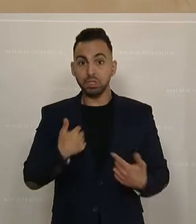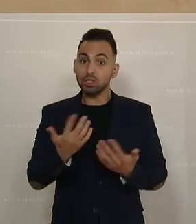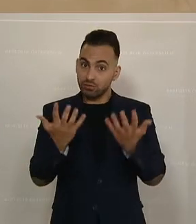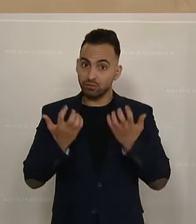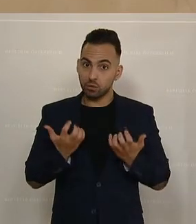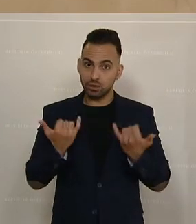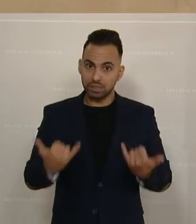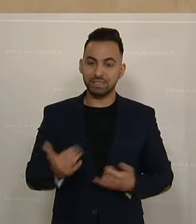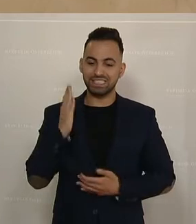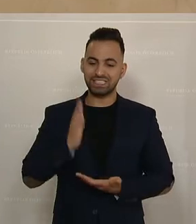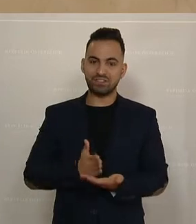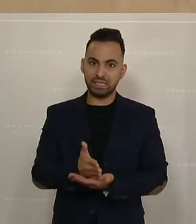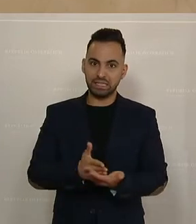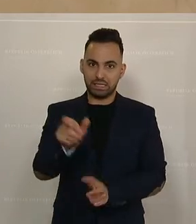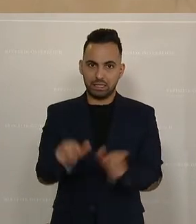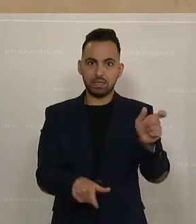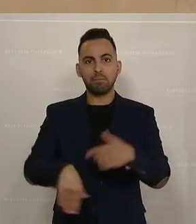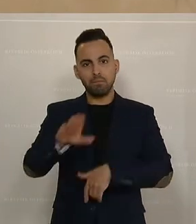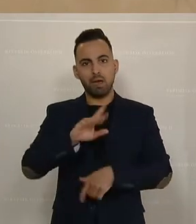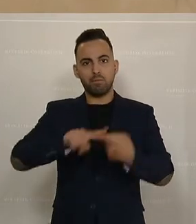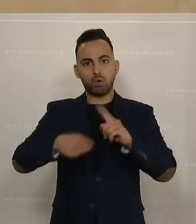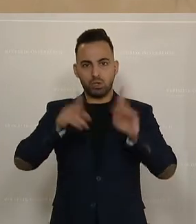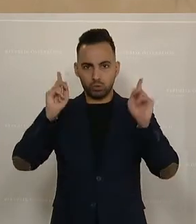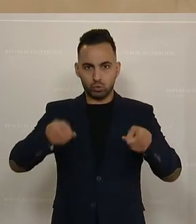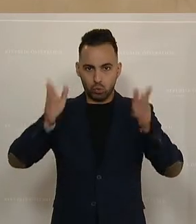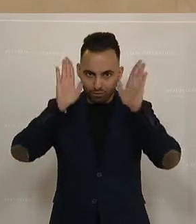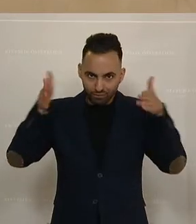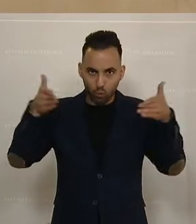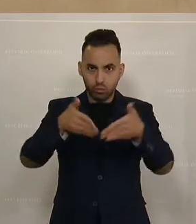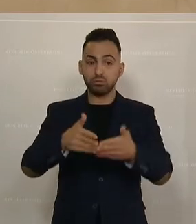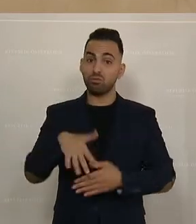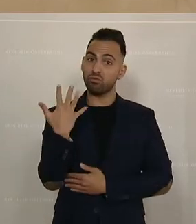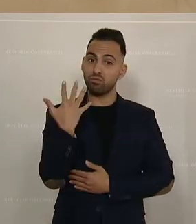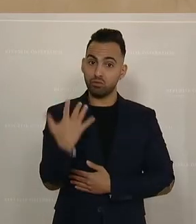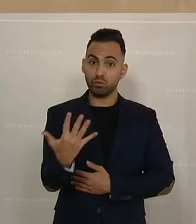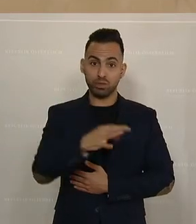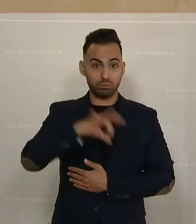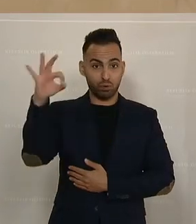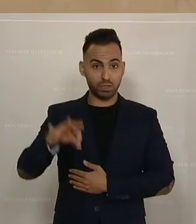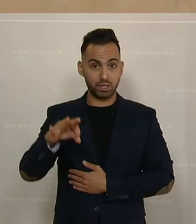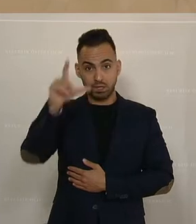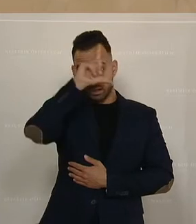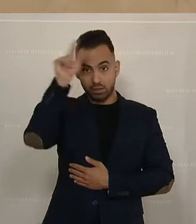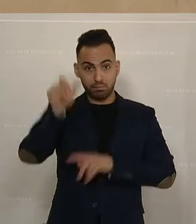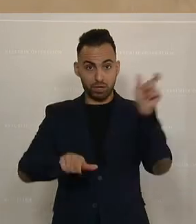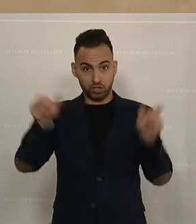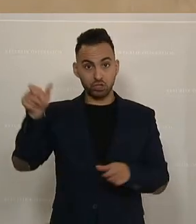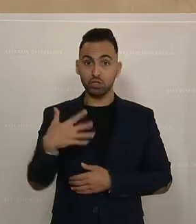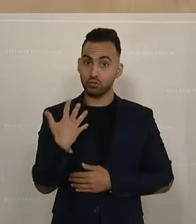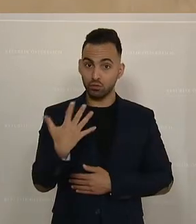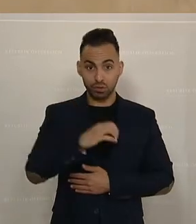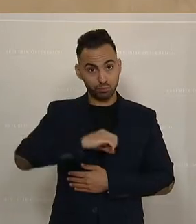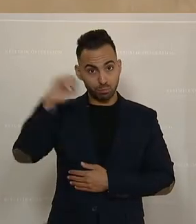dass zivildiener wieder mehr in den fokus der politik rücken es betrifft immerhin 50 prozent der menschen in österreich 50 prozent